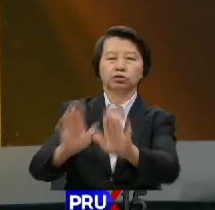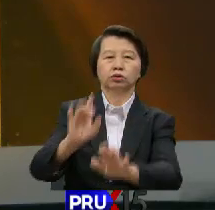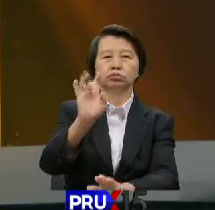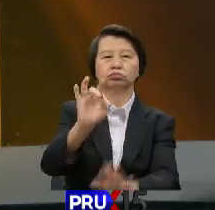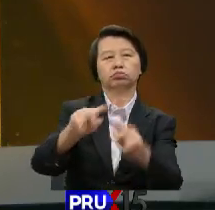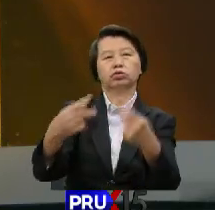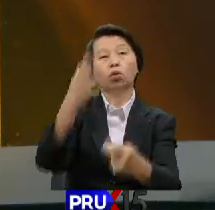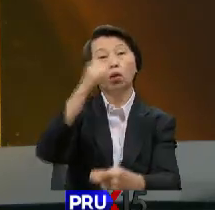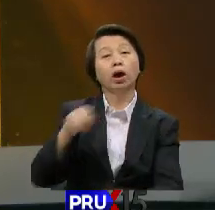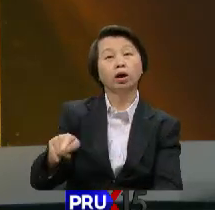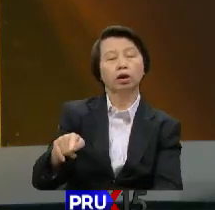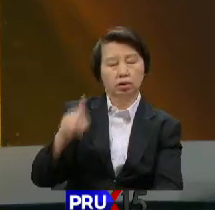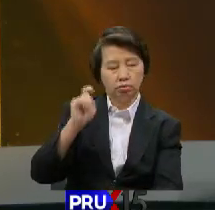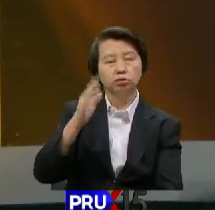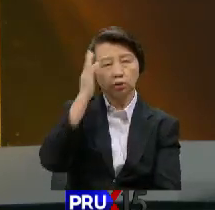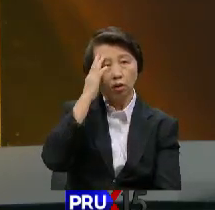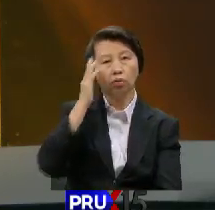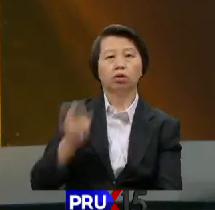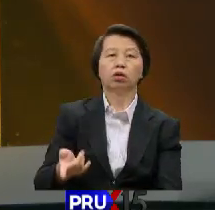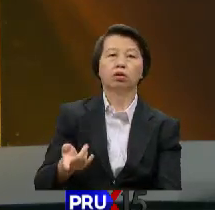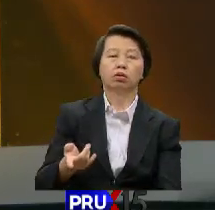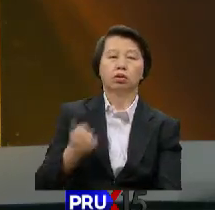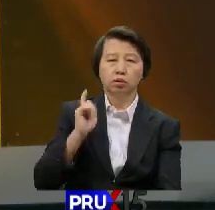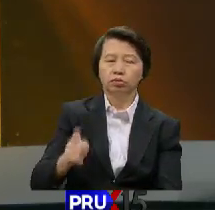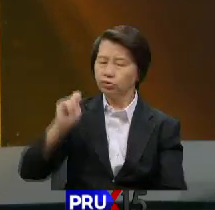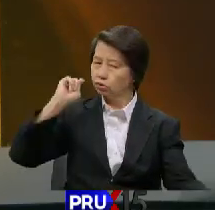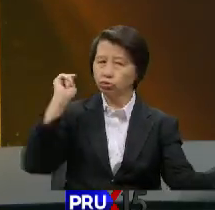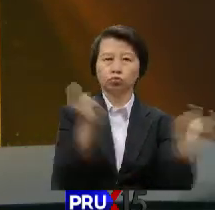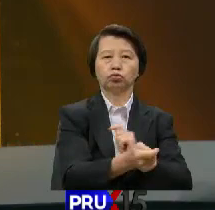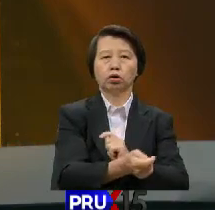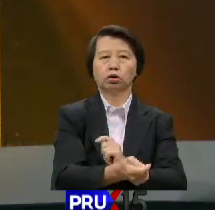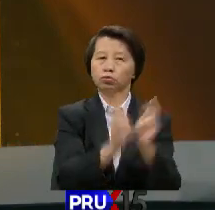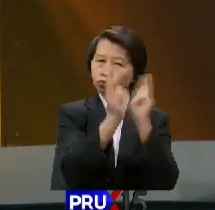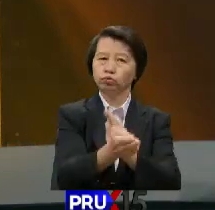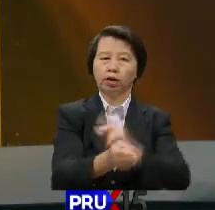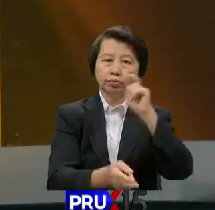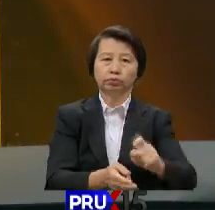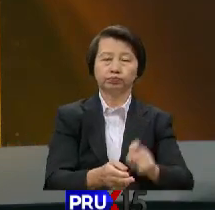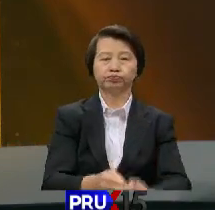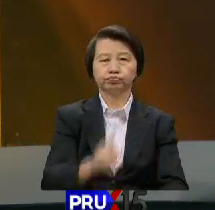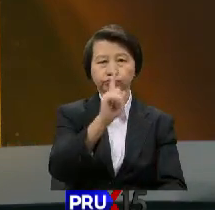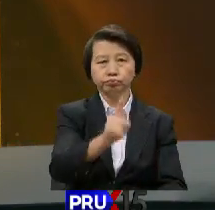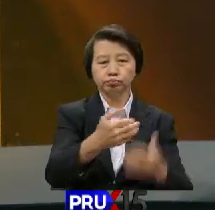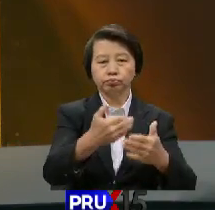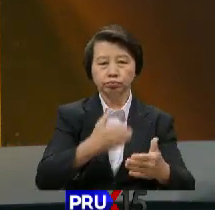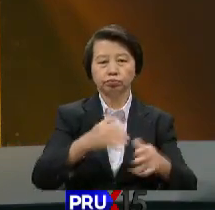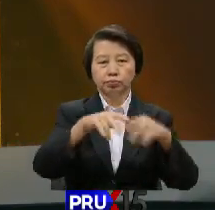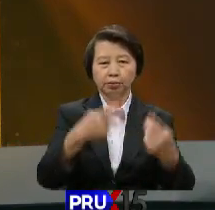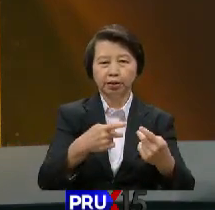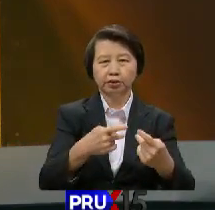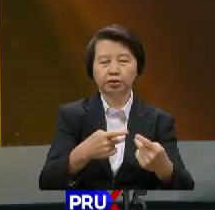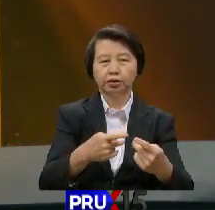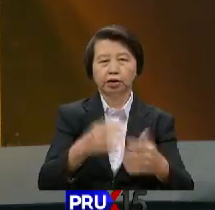tersebut maka mereka perlu duka ubah daripada sebelum ini pasti